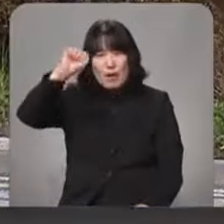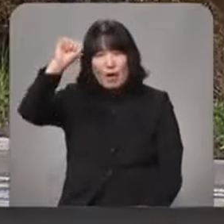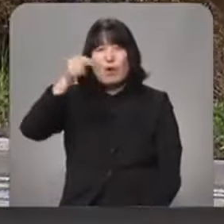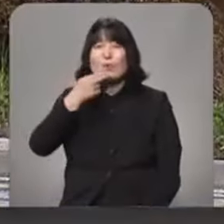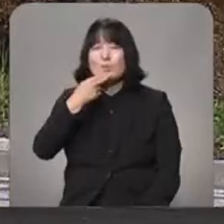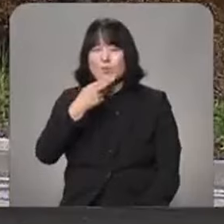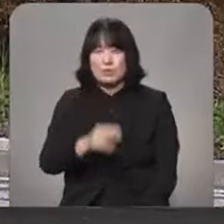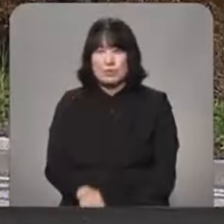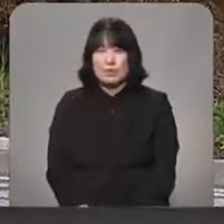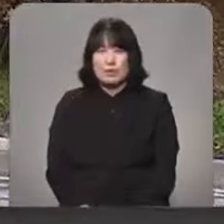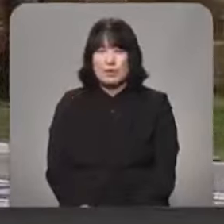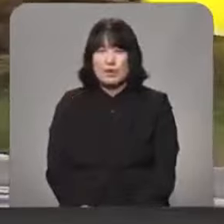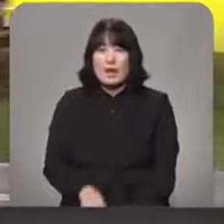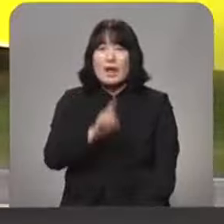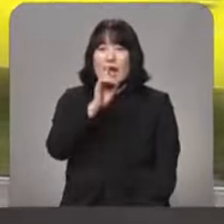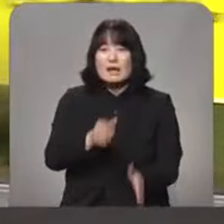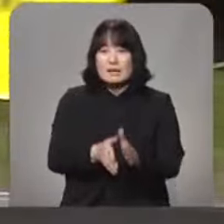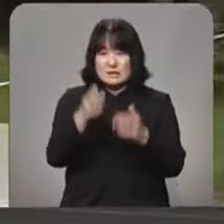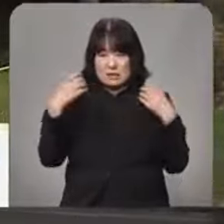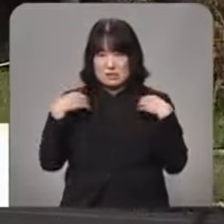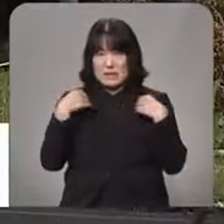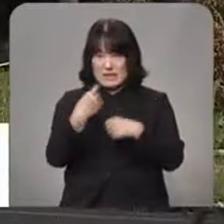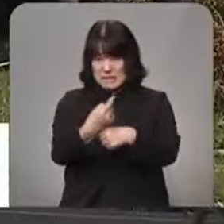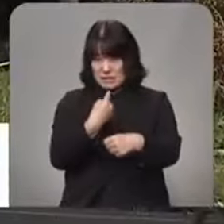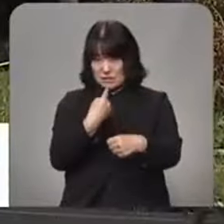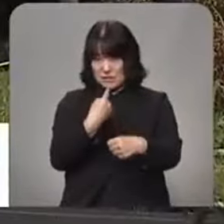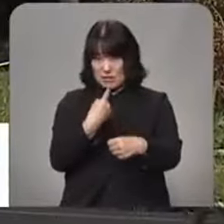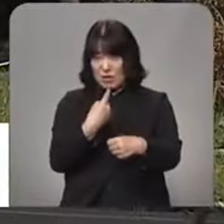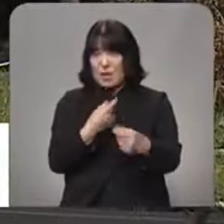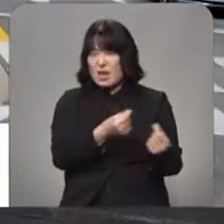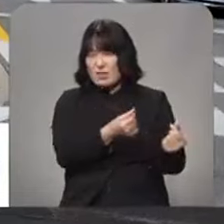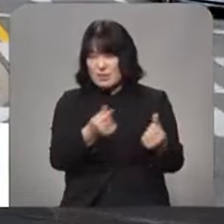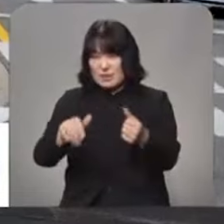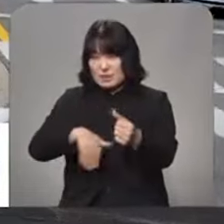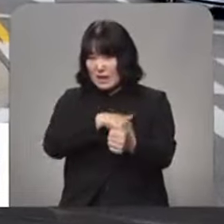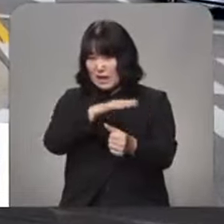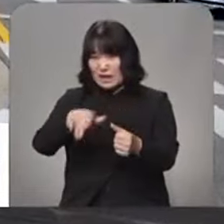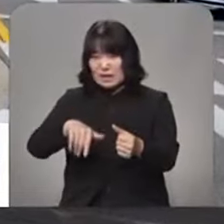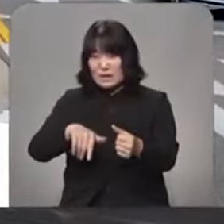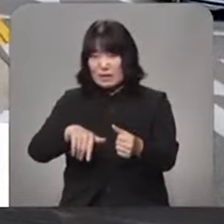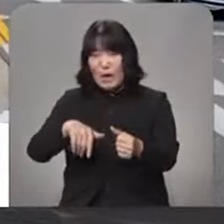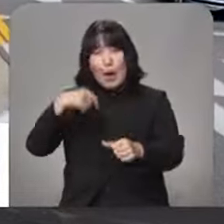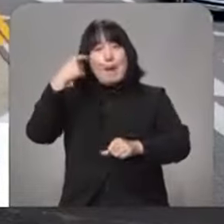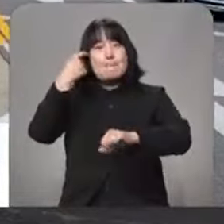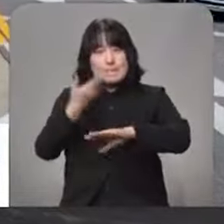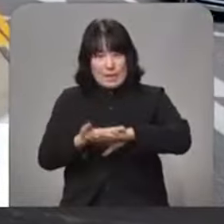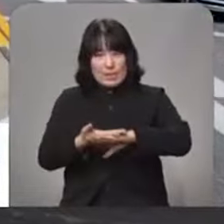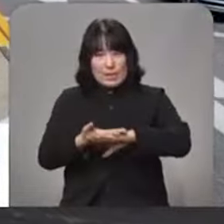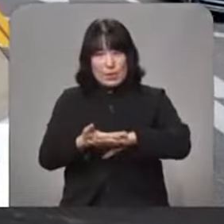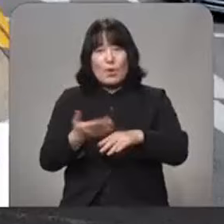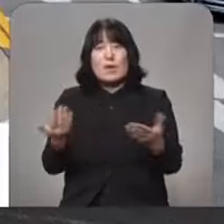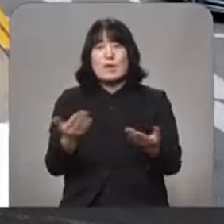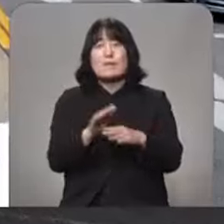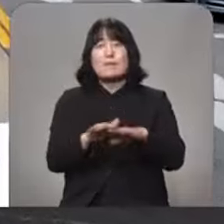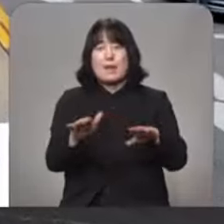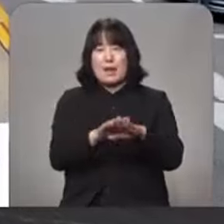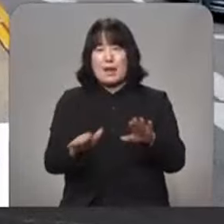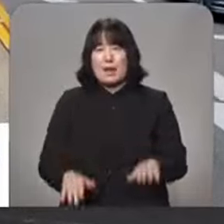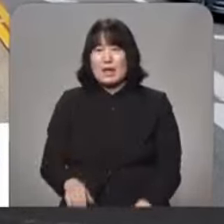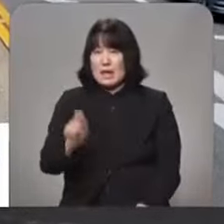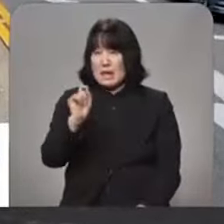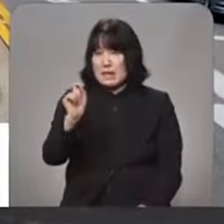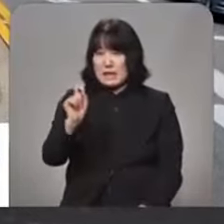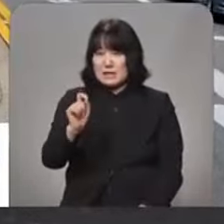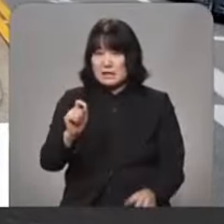있습니다. 그런데 강릉시는 1년 전에 있었던 비슷한 상황에선 정반대로 처리했습니다. 창영운수